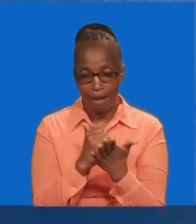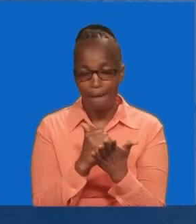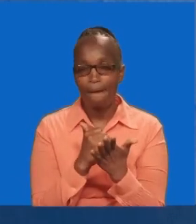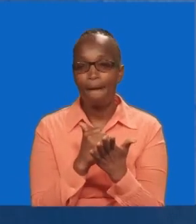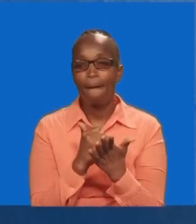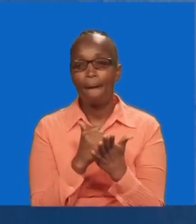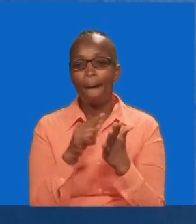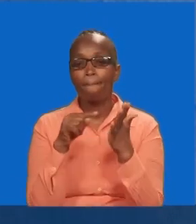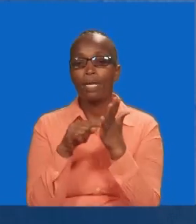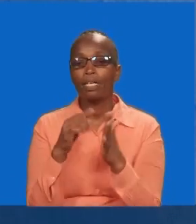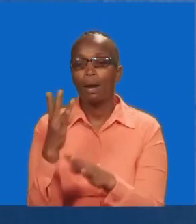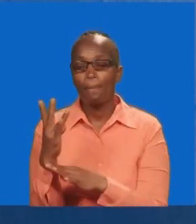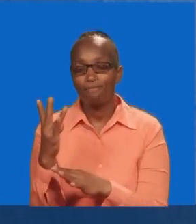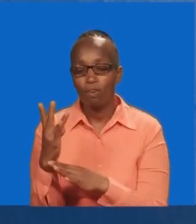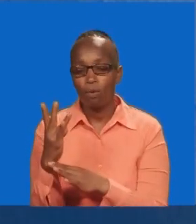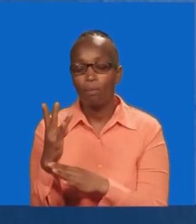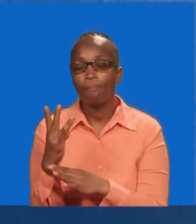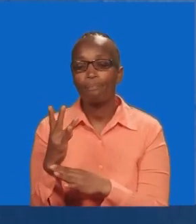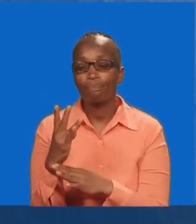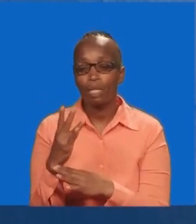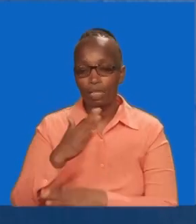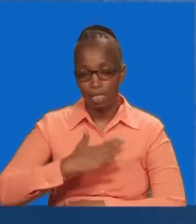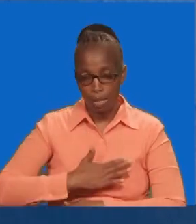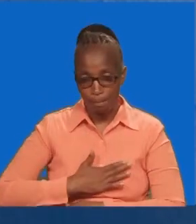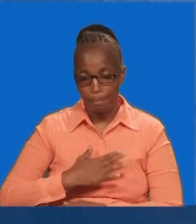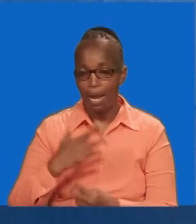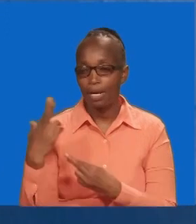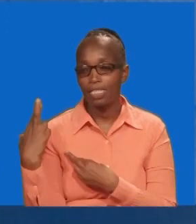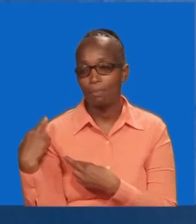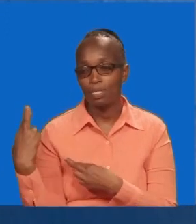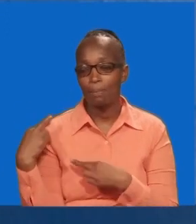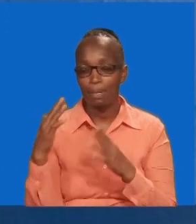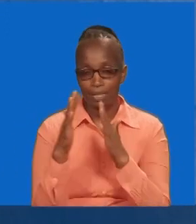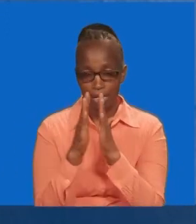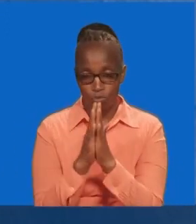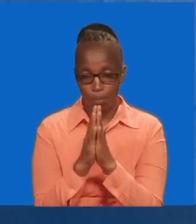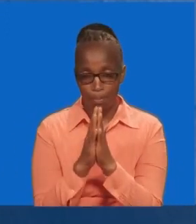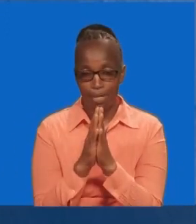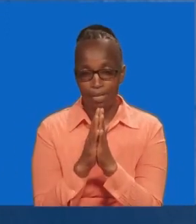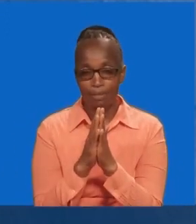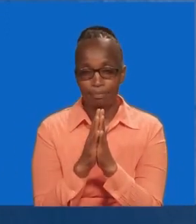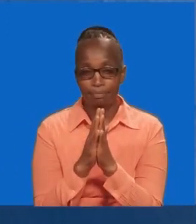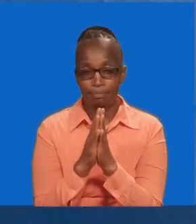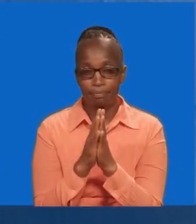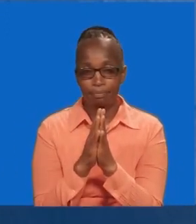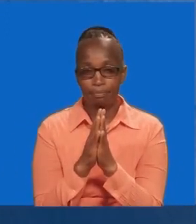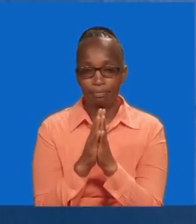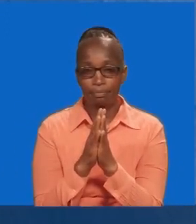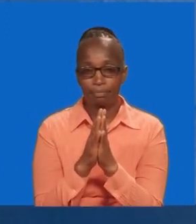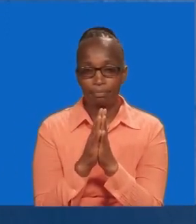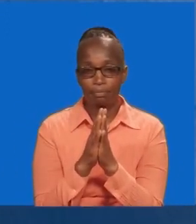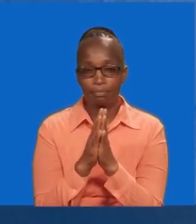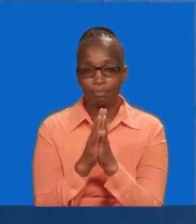Number 4 pia ni jukumu langu kuomba. It is my responsibility to